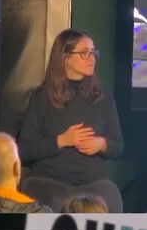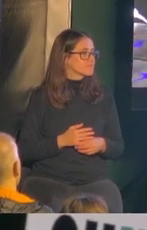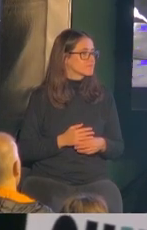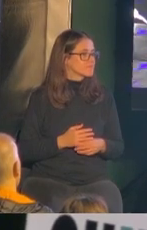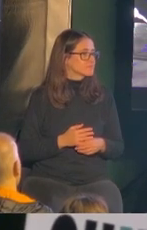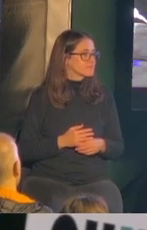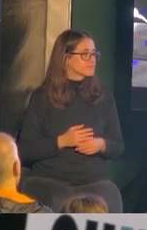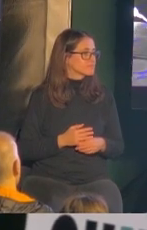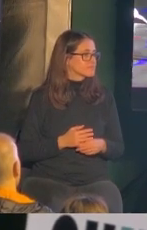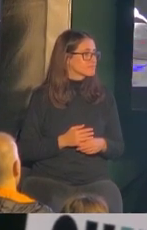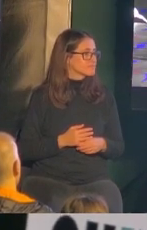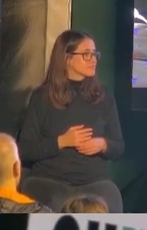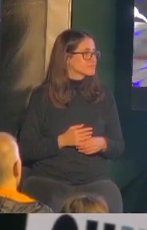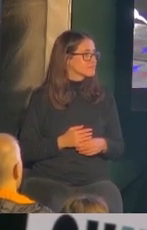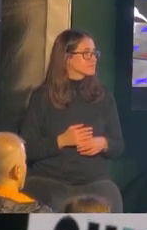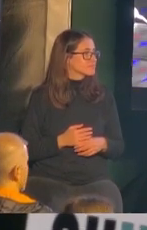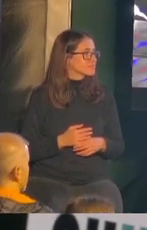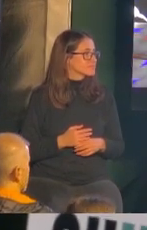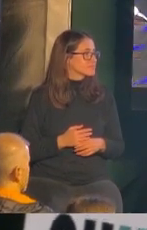Increase.